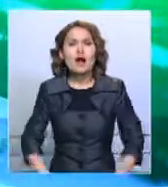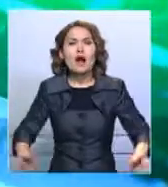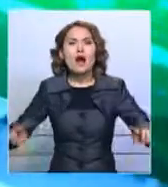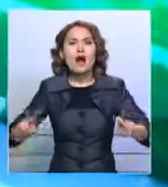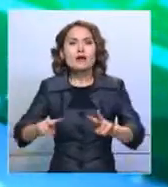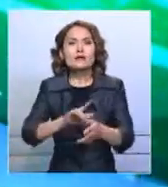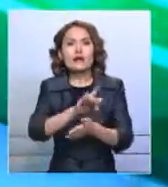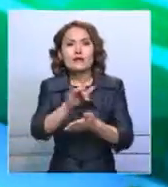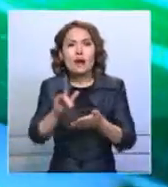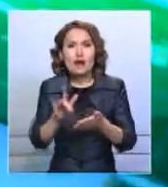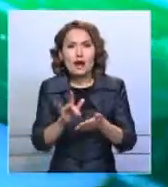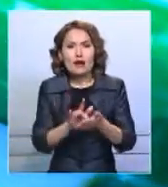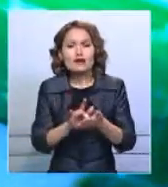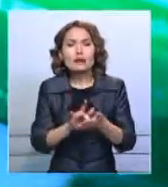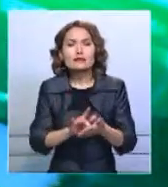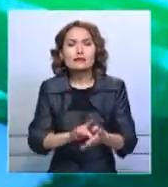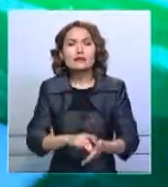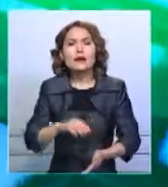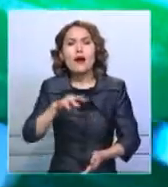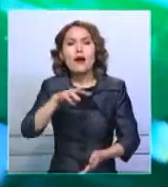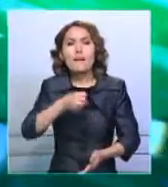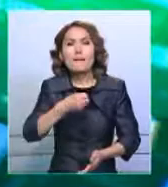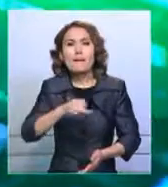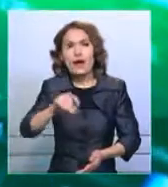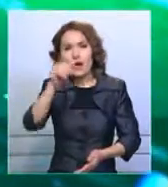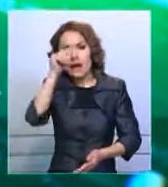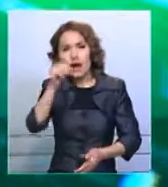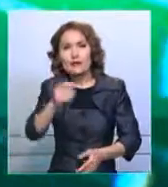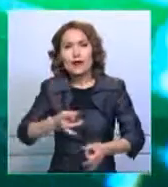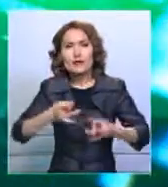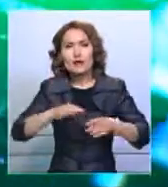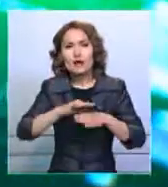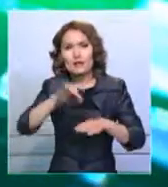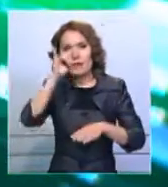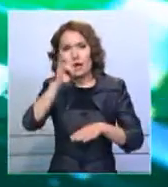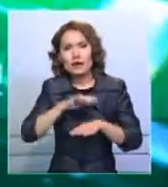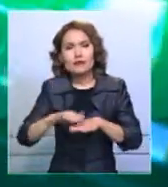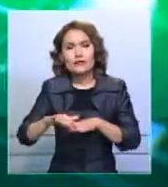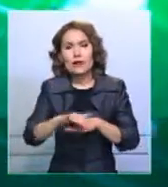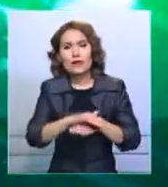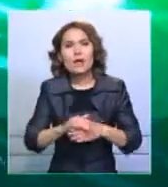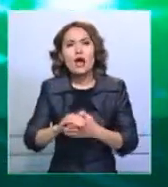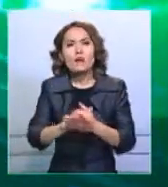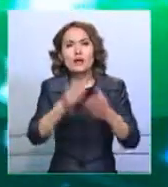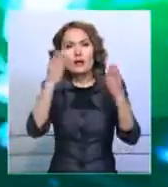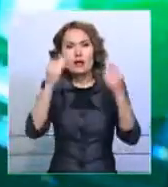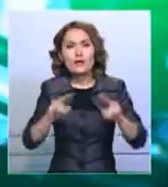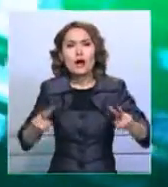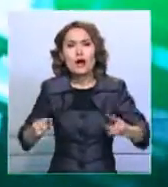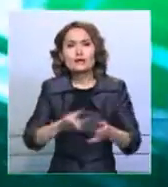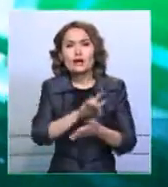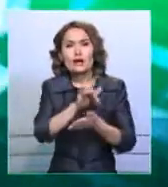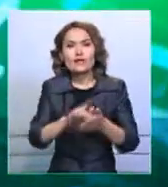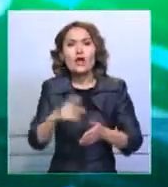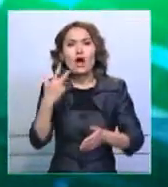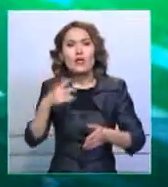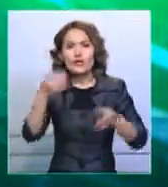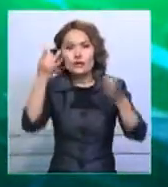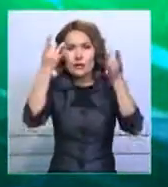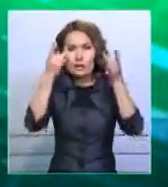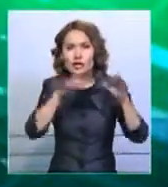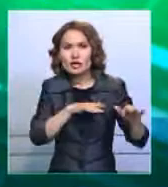Астаналықтар алдағы мамыр мерекелерін айрықша нақышта атап өтеді. Мәселен, Қазақстан халқының бірлігінің өзінде елордада 30-дан астам мәдени